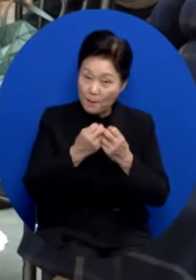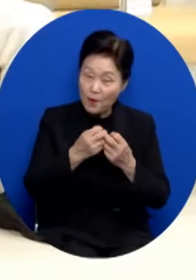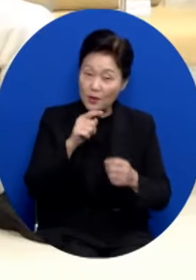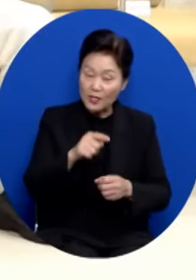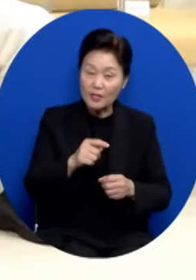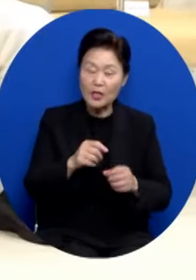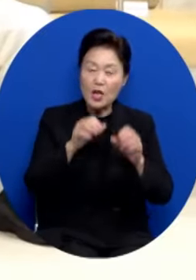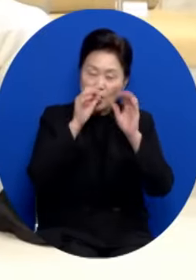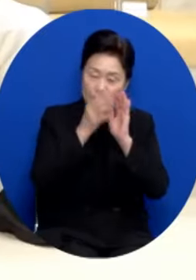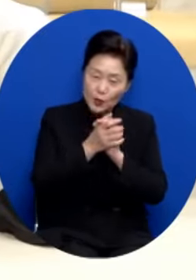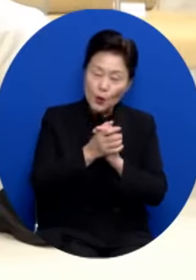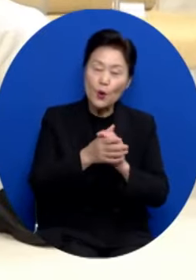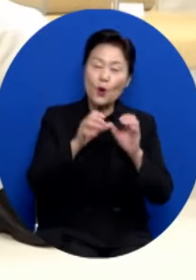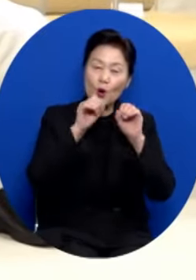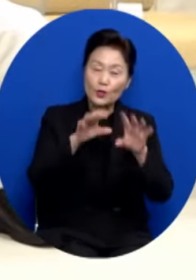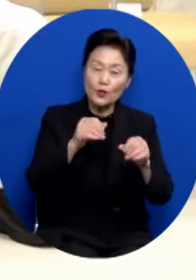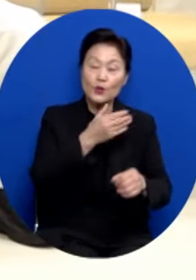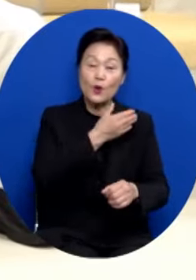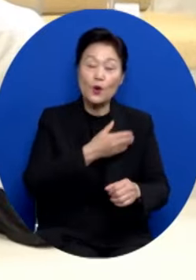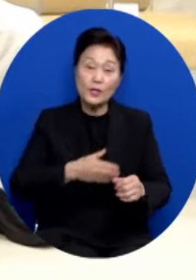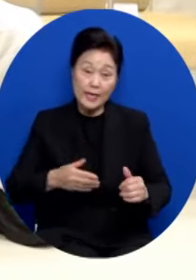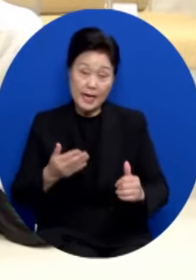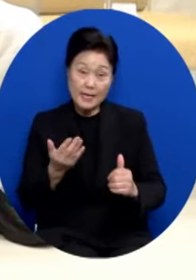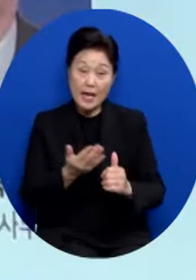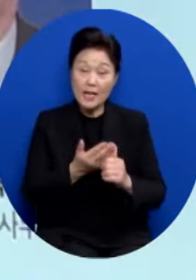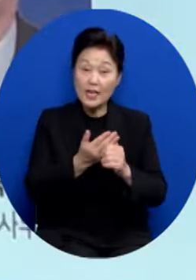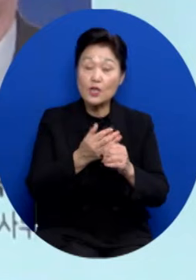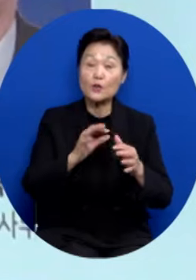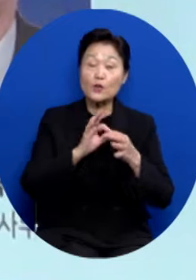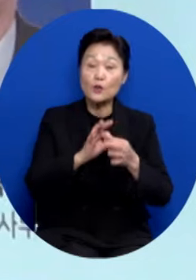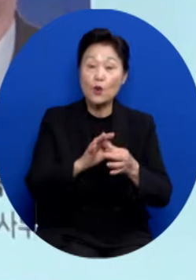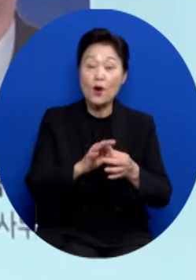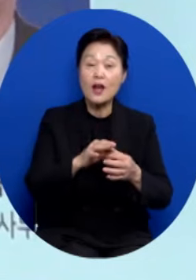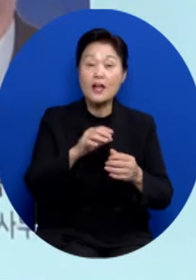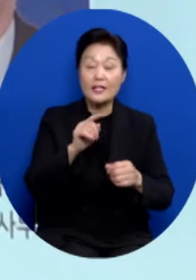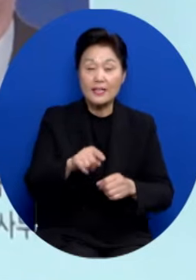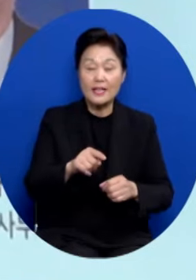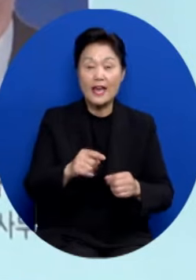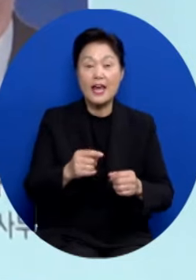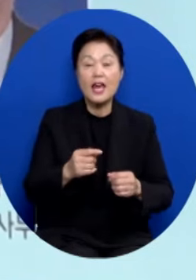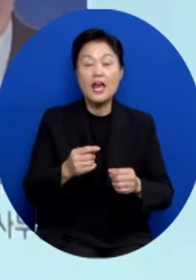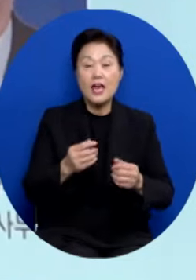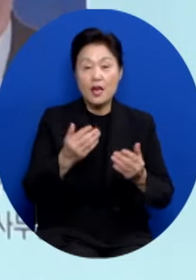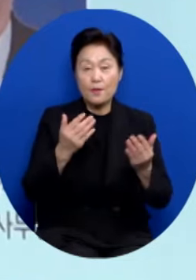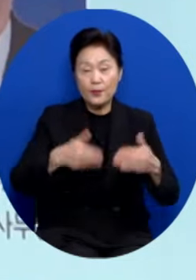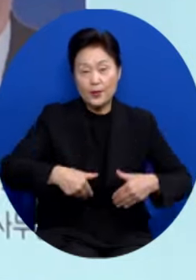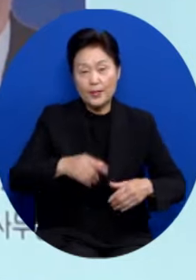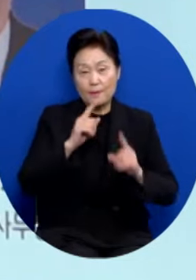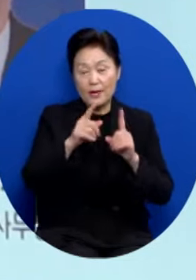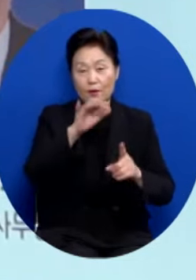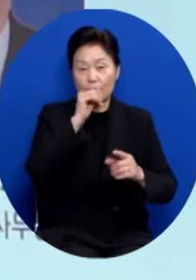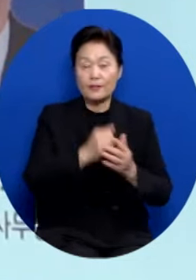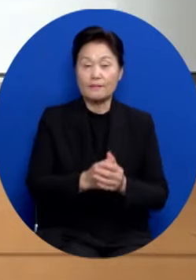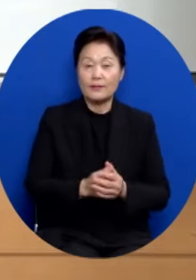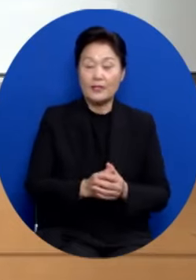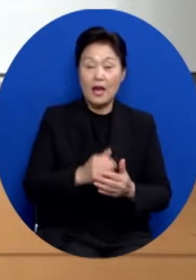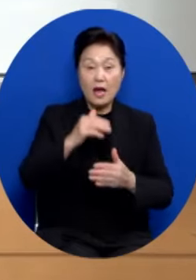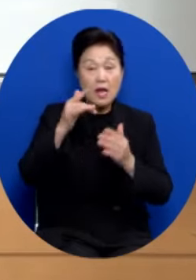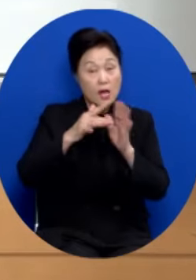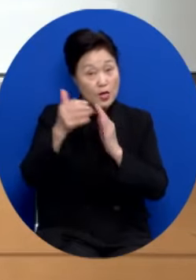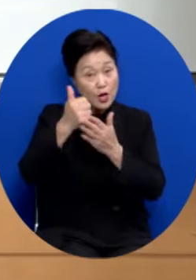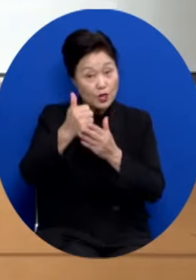전도와 신앙의 회복, 제자 사역의 회복을 통해 한국 교회의 성장을 도모하려 한다고 밝혔습니다. 나를 따라오는